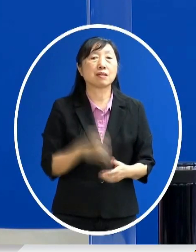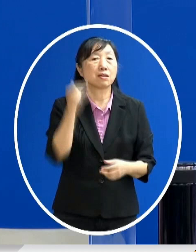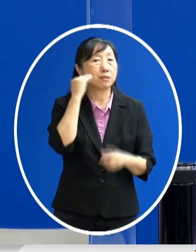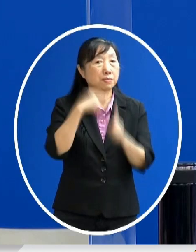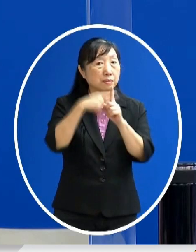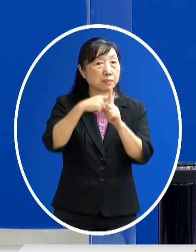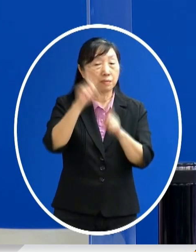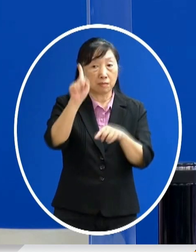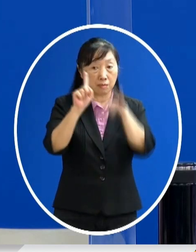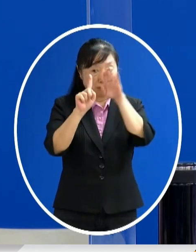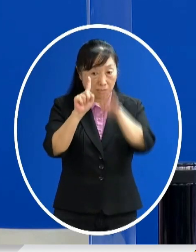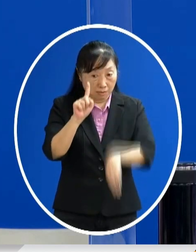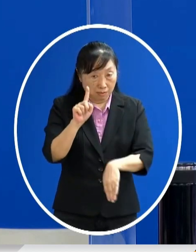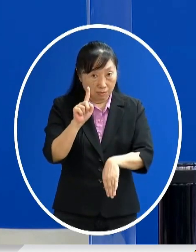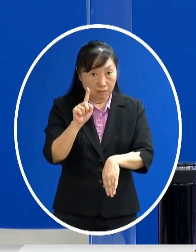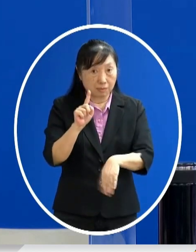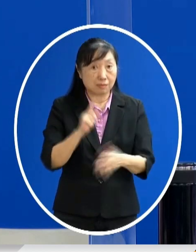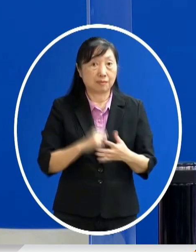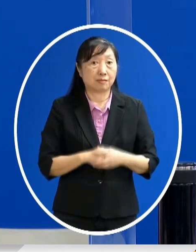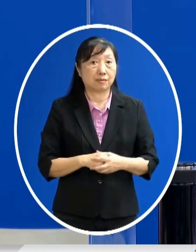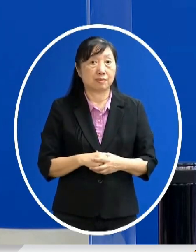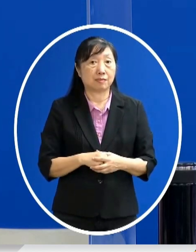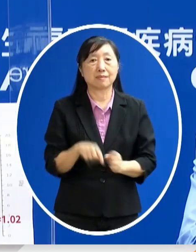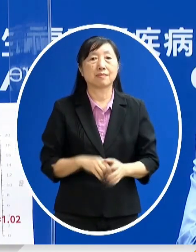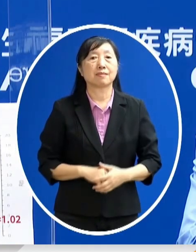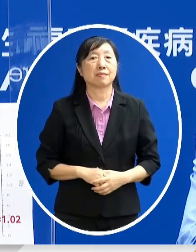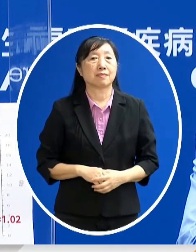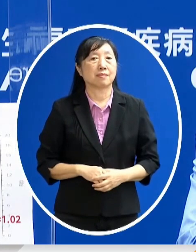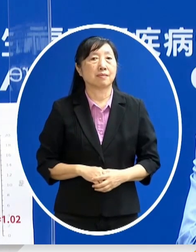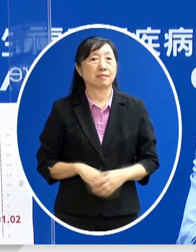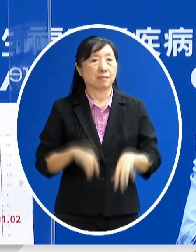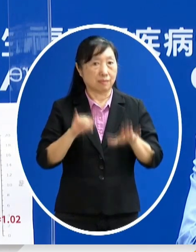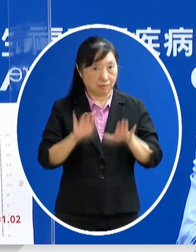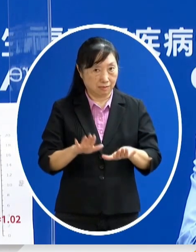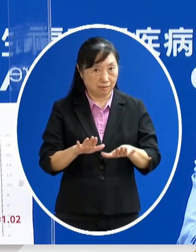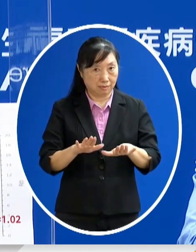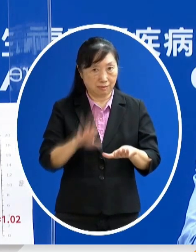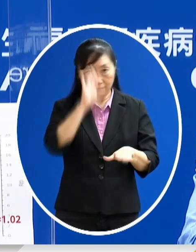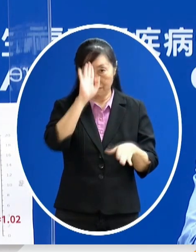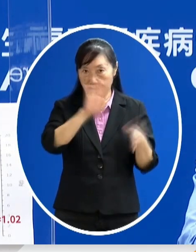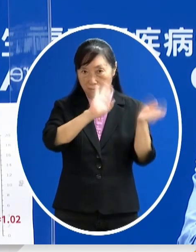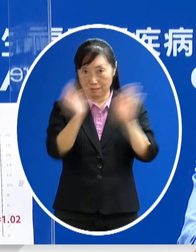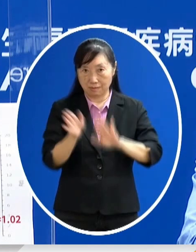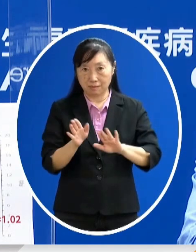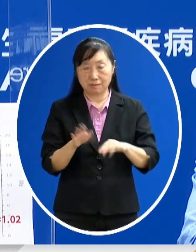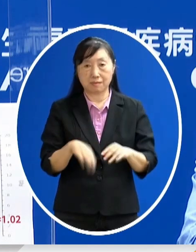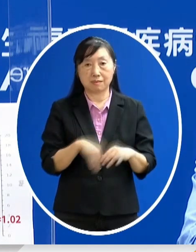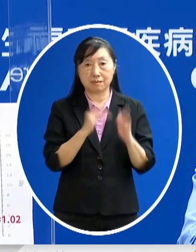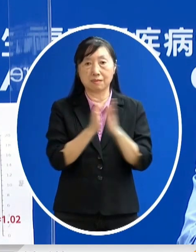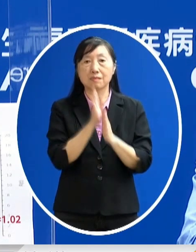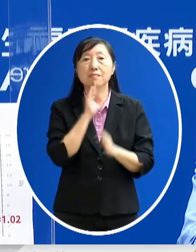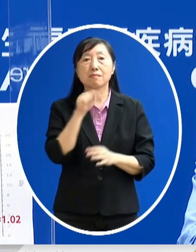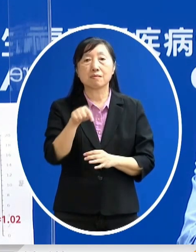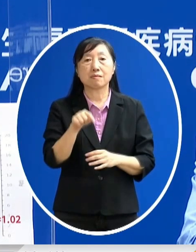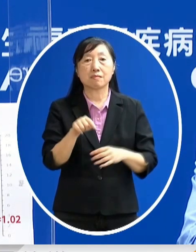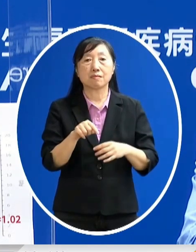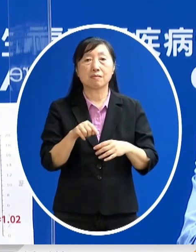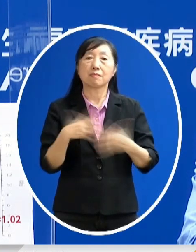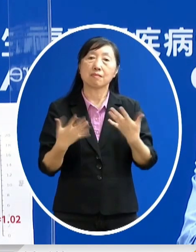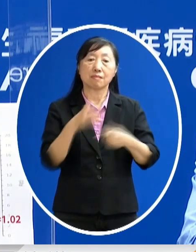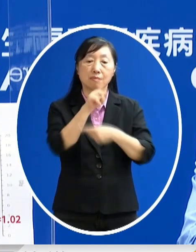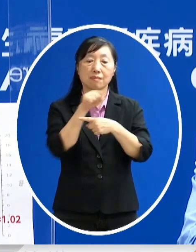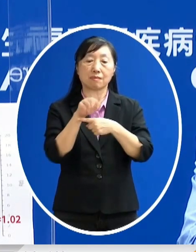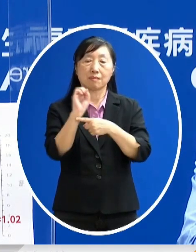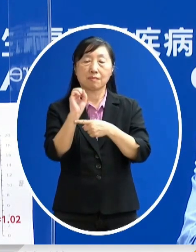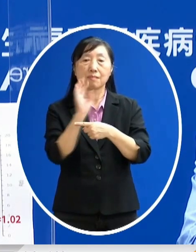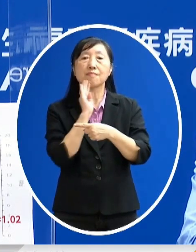下，那表示说这个疫情就会开始反转。 目前的疫情我们是应该到了1.0，基本